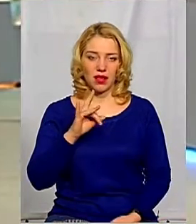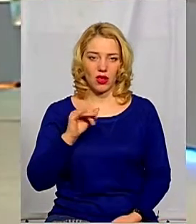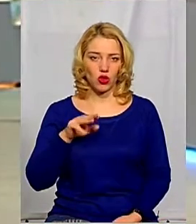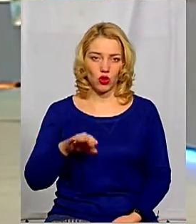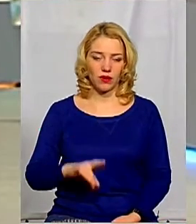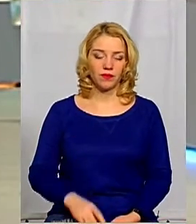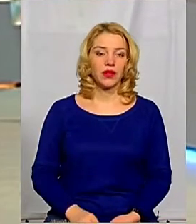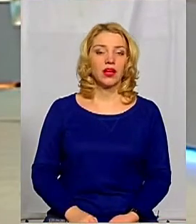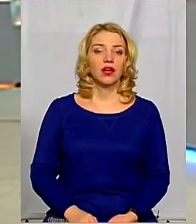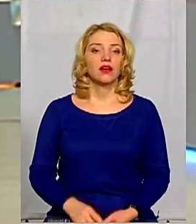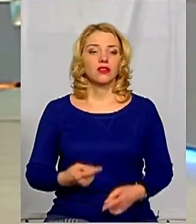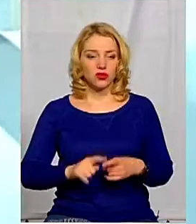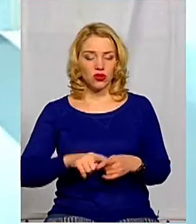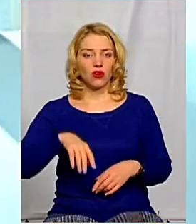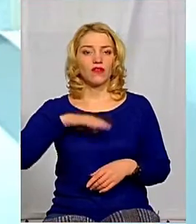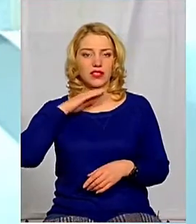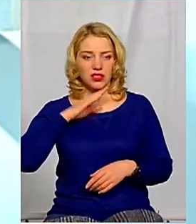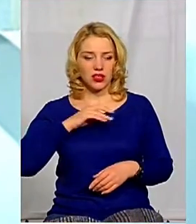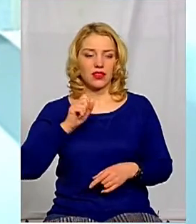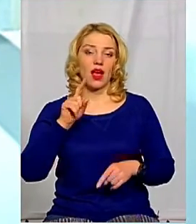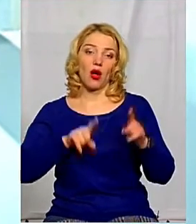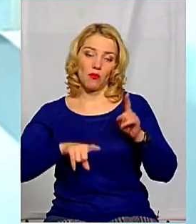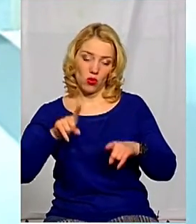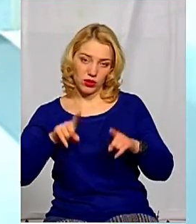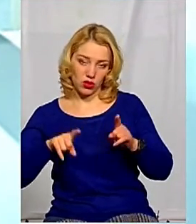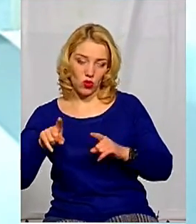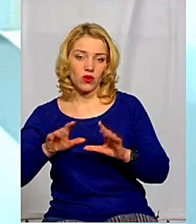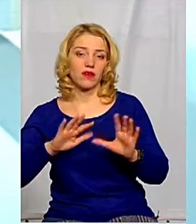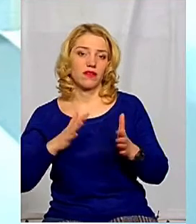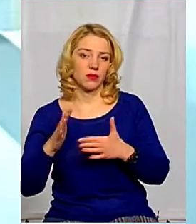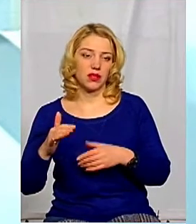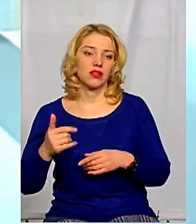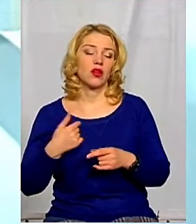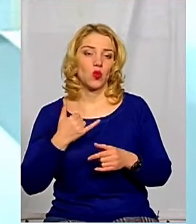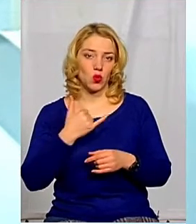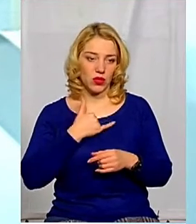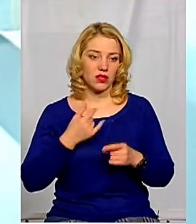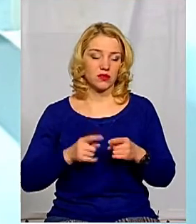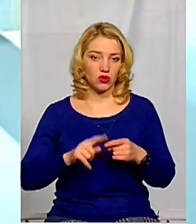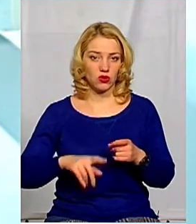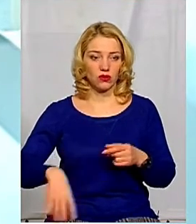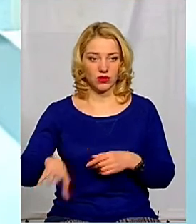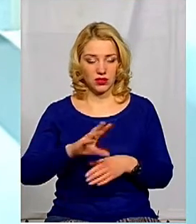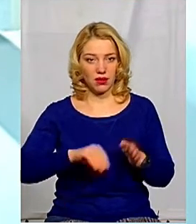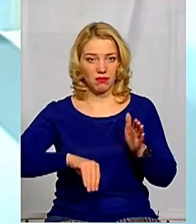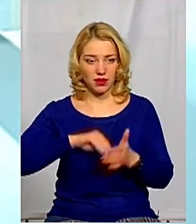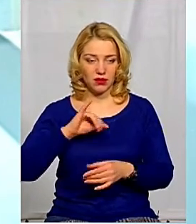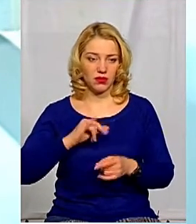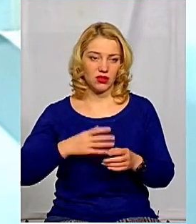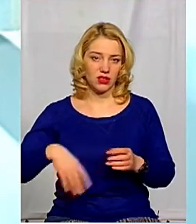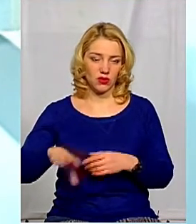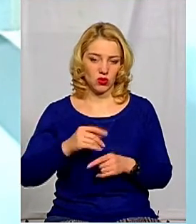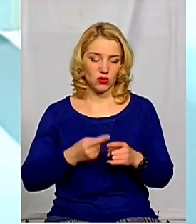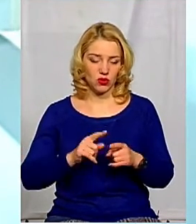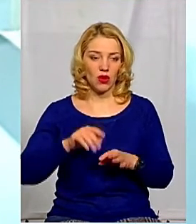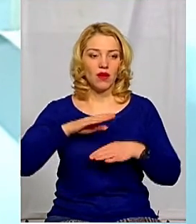звичайно. Цього вистачає лікарям? На поодинокі випадки пацієнтів, нас цього всього придбано і